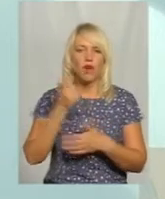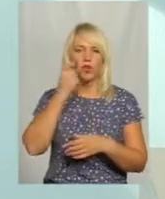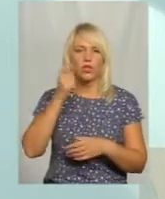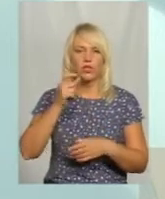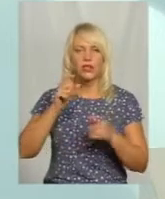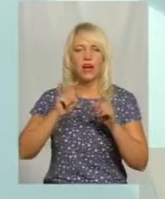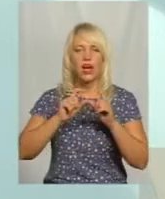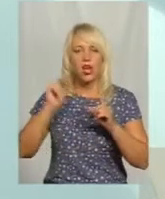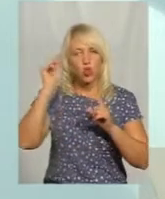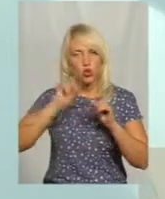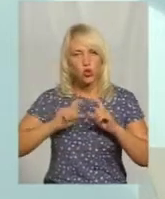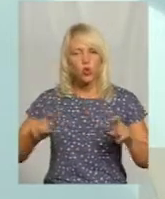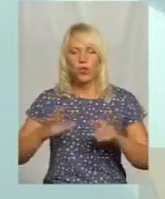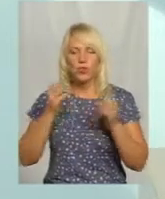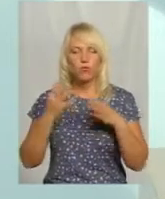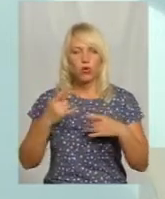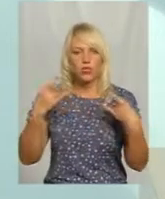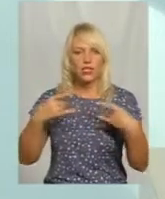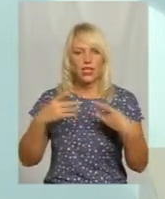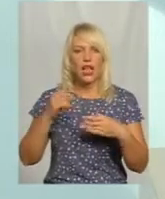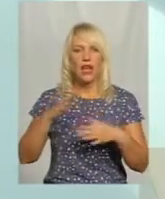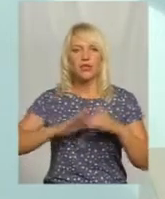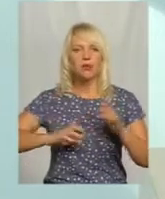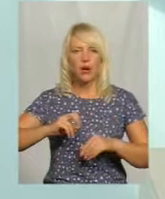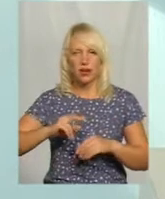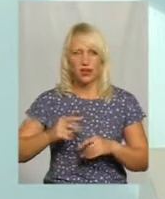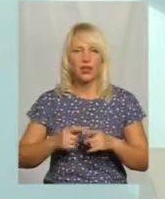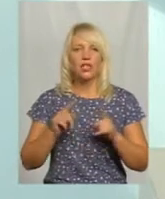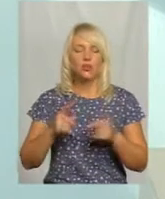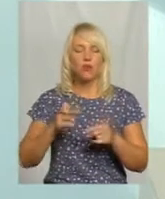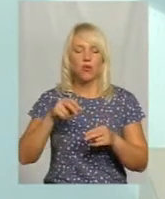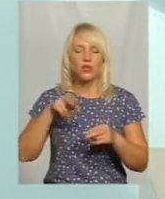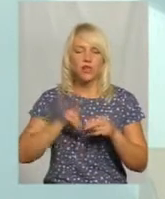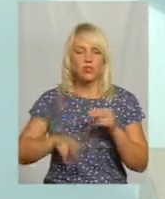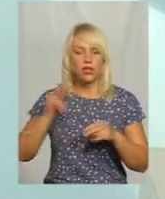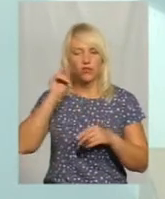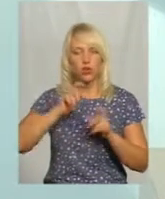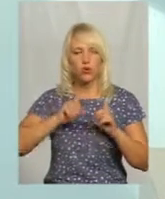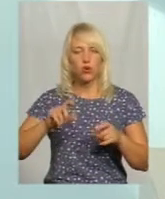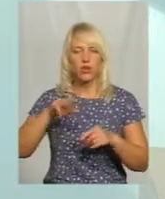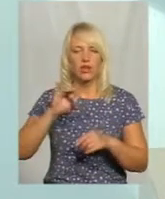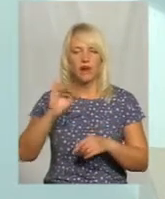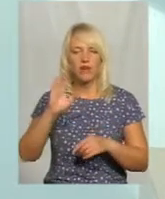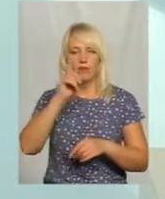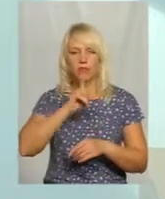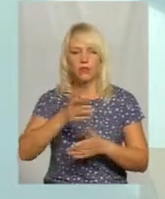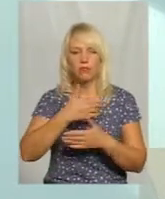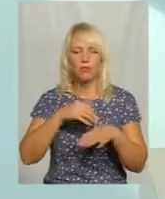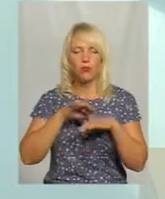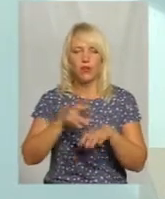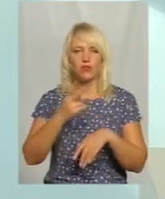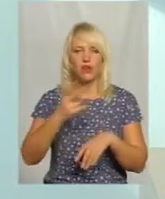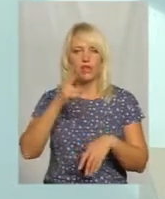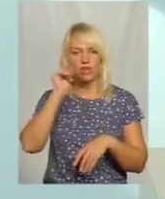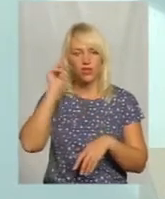а з практики. Ми провели по завершенню навчального року в травні місяці ми провели два навчальних